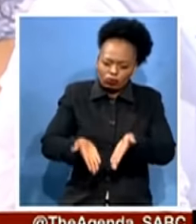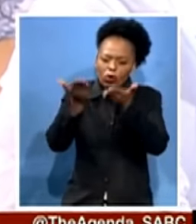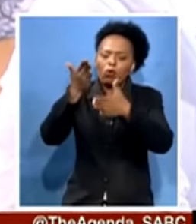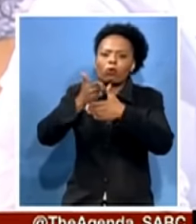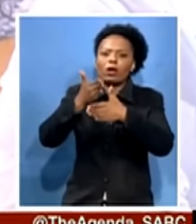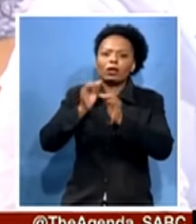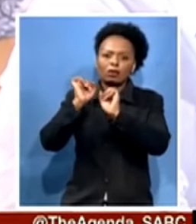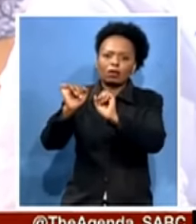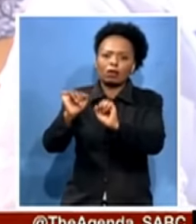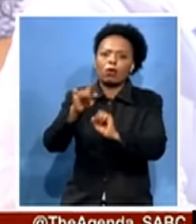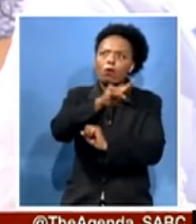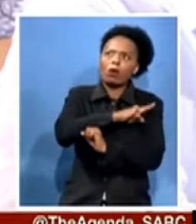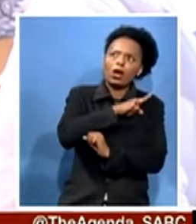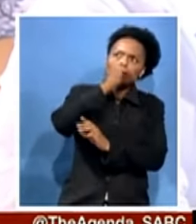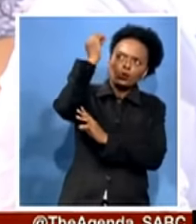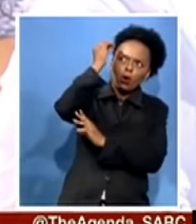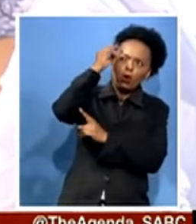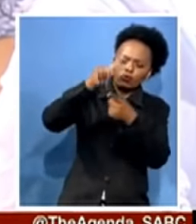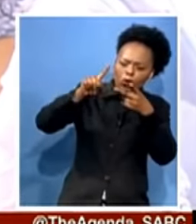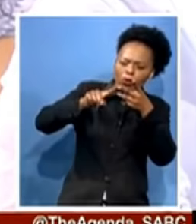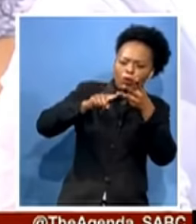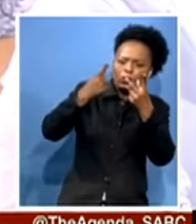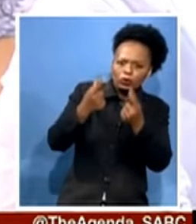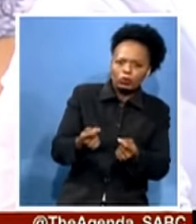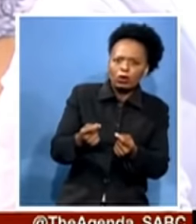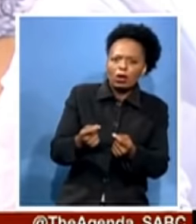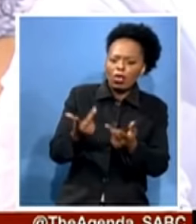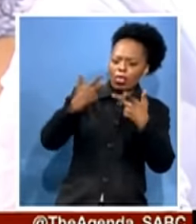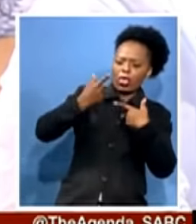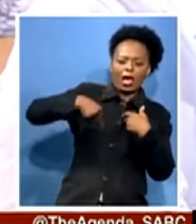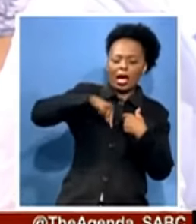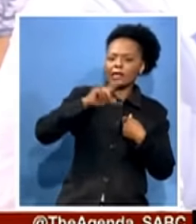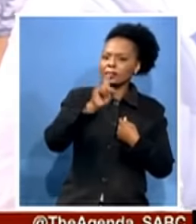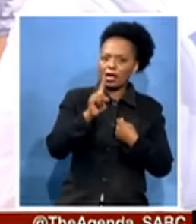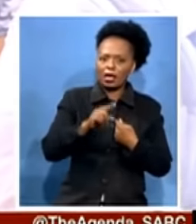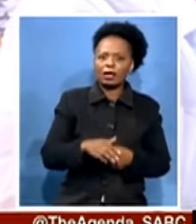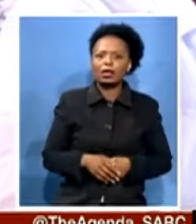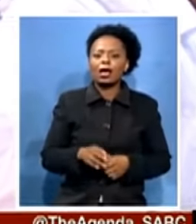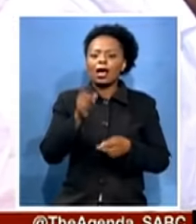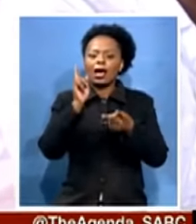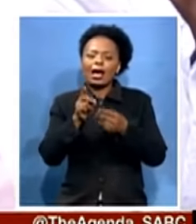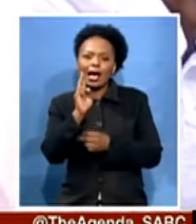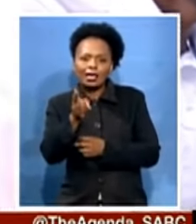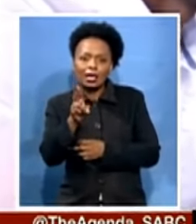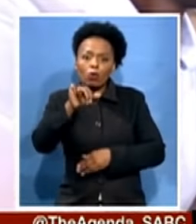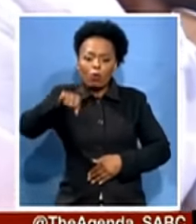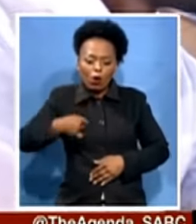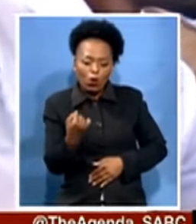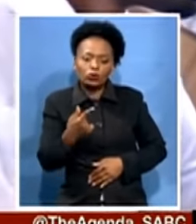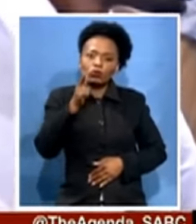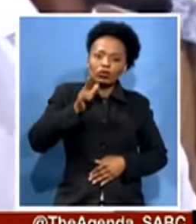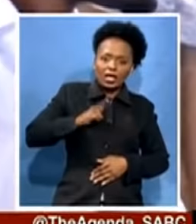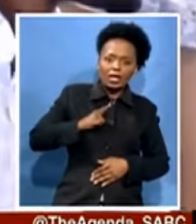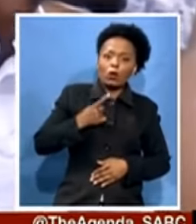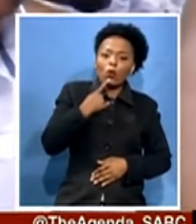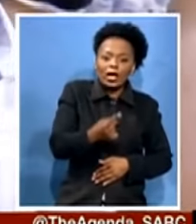kanjani bese kuyashabalala. Okunye ke sikutholile ngoMakoti uthe ngoba ngibuzile mina ukuthi kwenzeka kanjani ukuthi uma